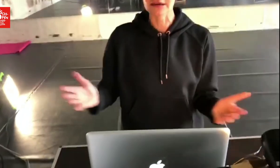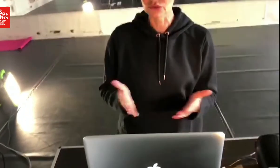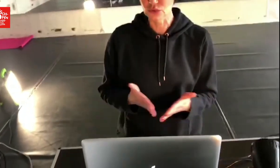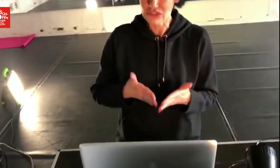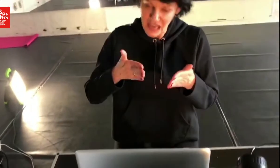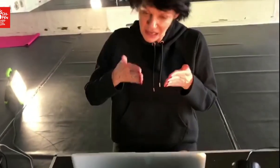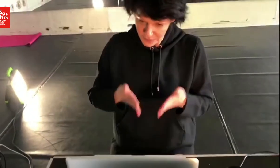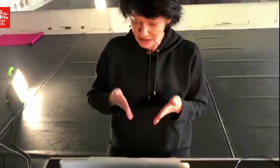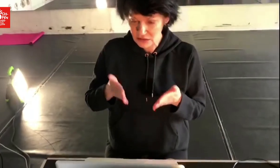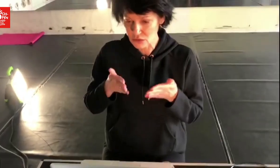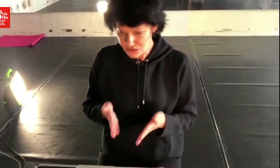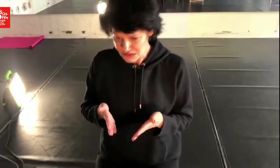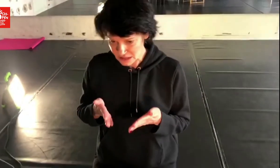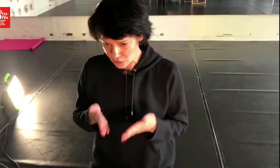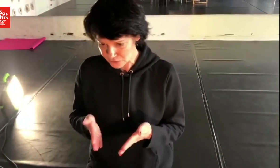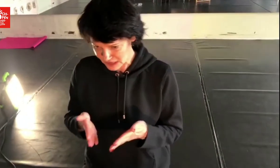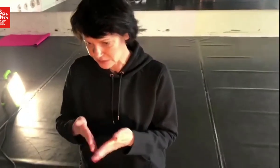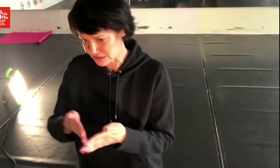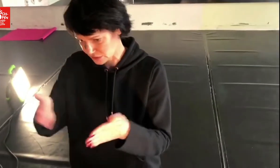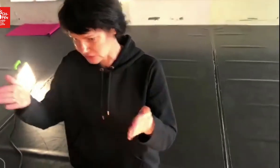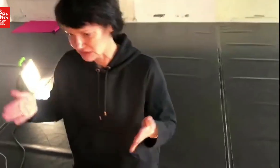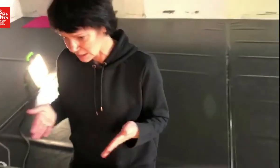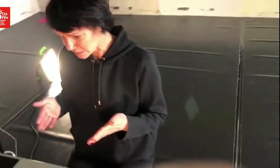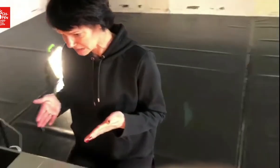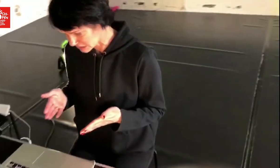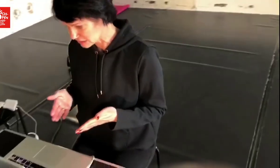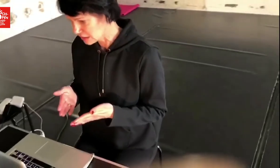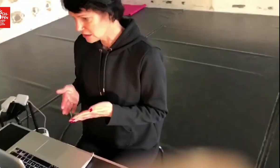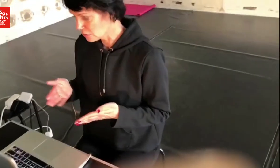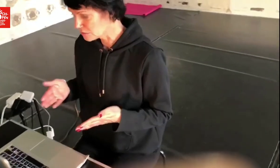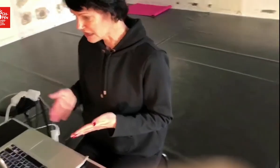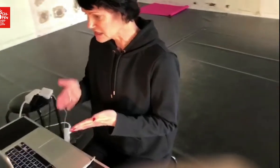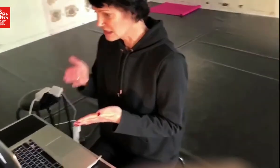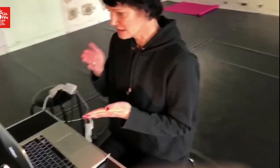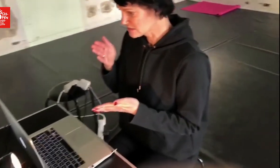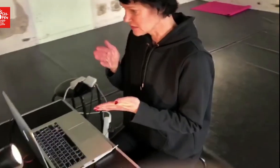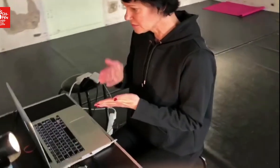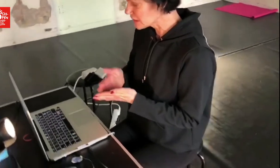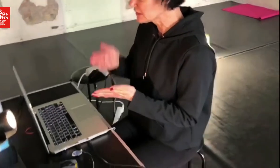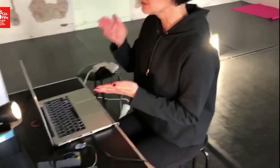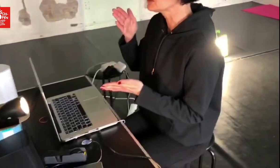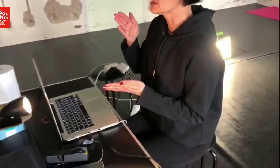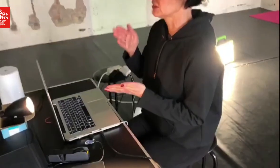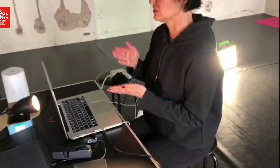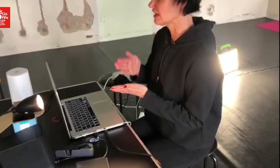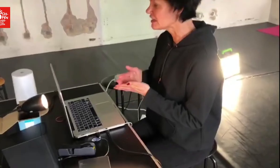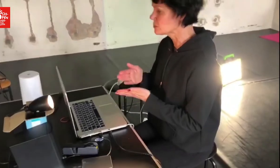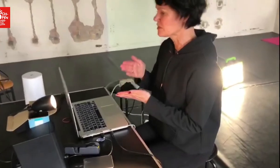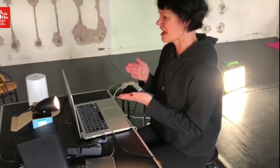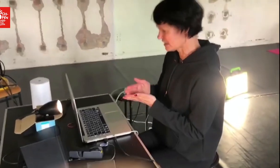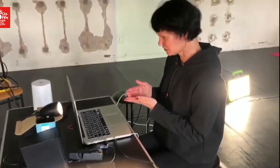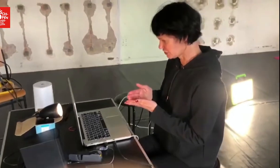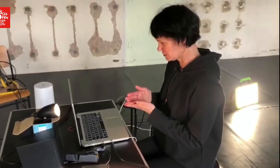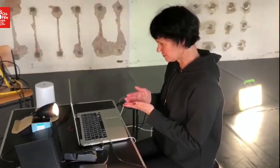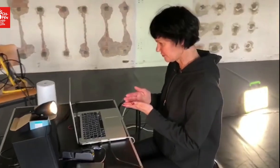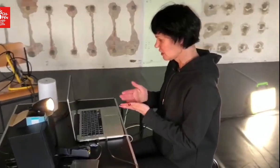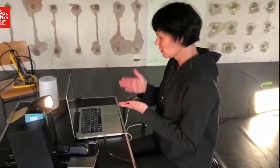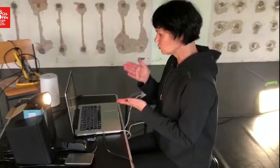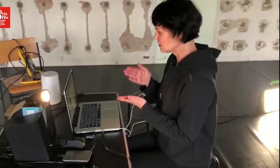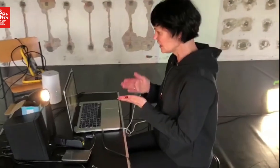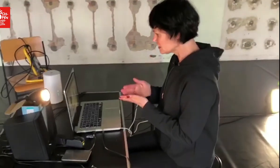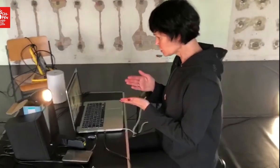Schweben und machen tun, aber unsere Aufgabe so von Kampagne, vom Rest, dass wir wirklich diesen Takt